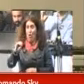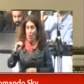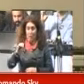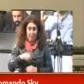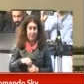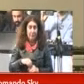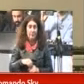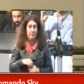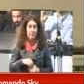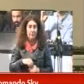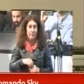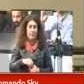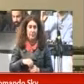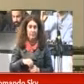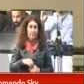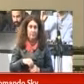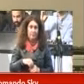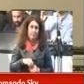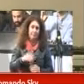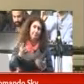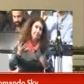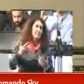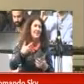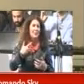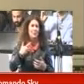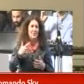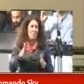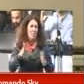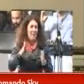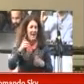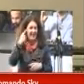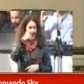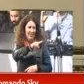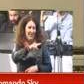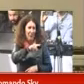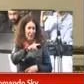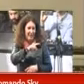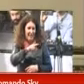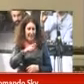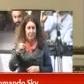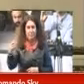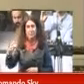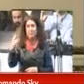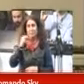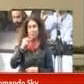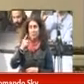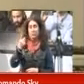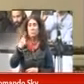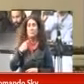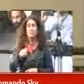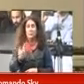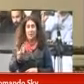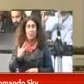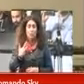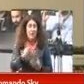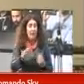diciamo nei momenti più difficili che ci sono in questi casi, mi disse: ci sono molti motivi per